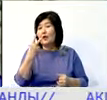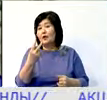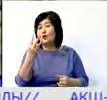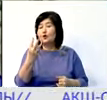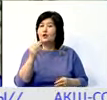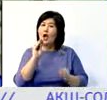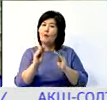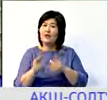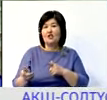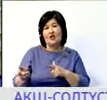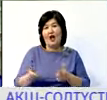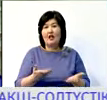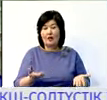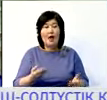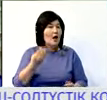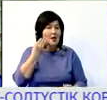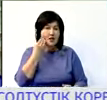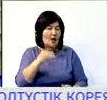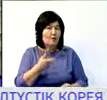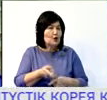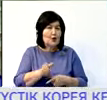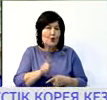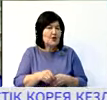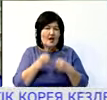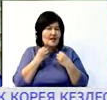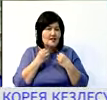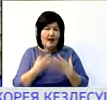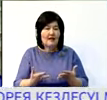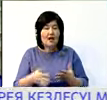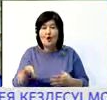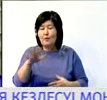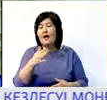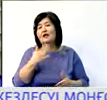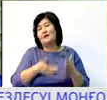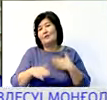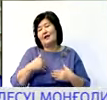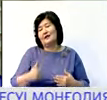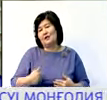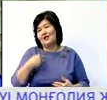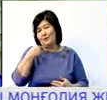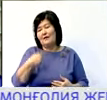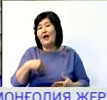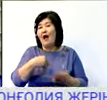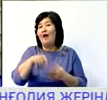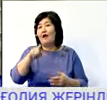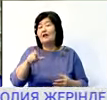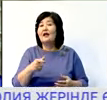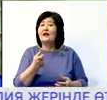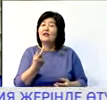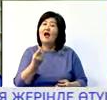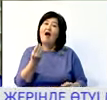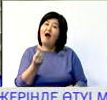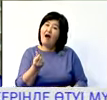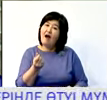күні монтаждап дайындап алып кетеді. Сапасы өте жақсы енді. Бәрі мақтаныш сезімін айтып жатыр ғой әйтеуір алған адамдар. Кішкене жаңағы